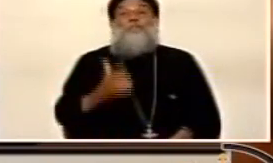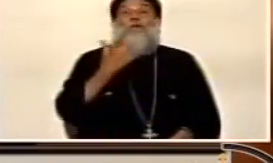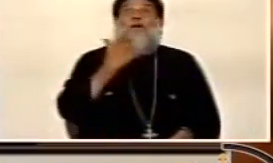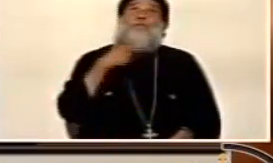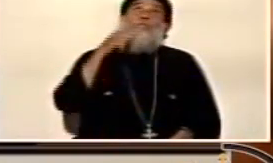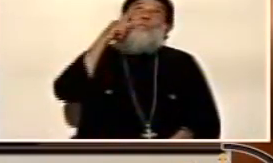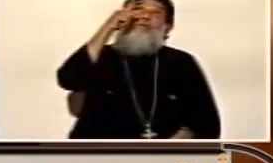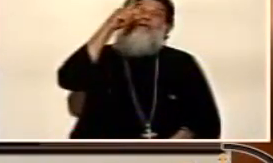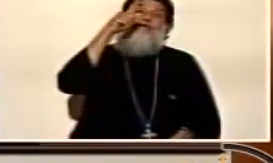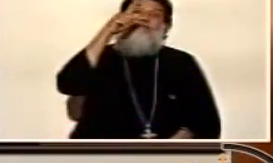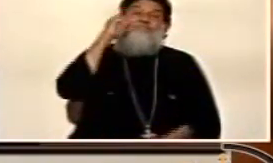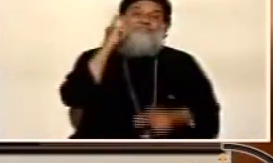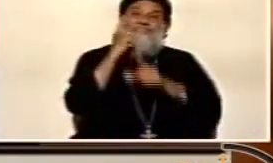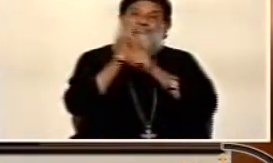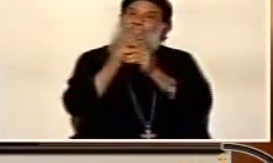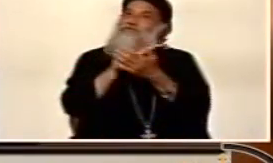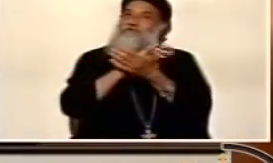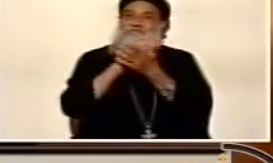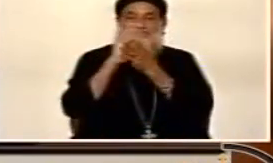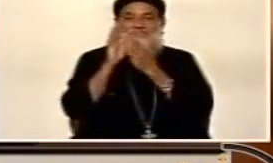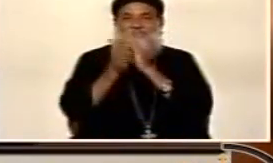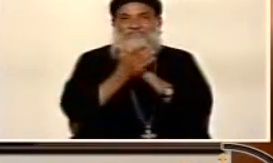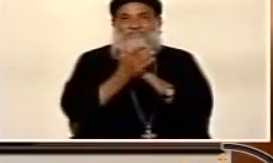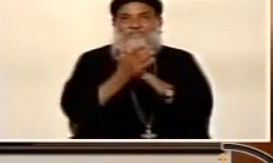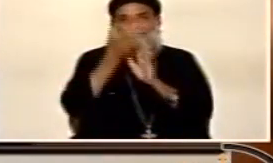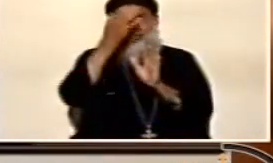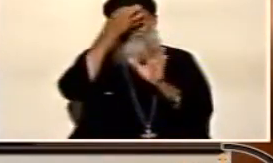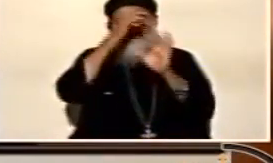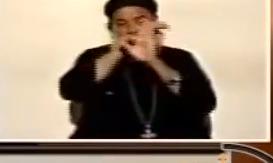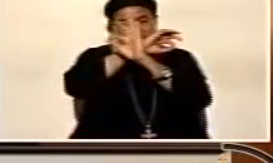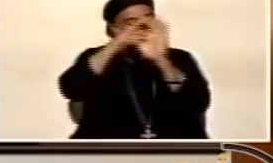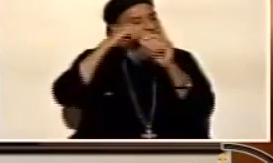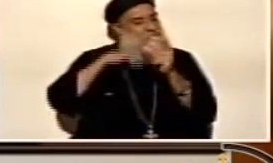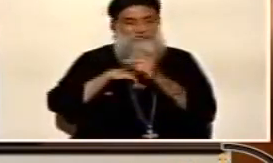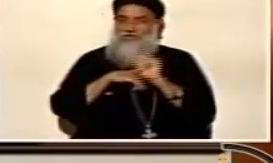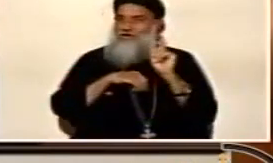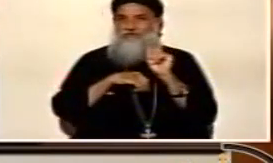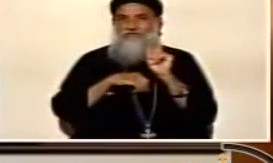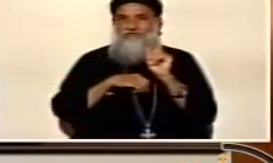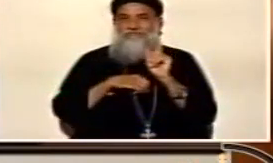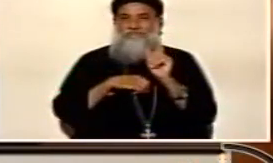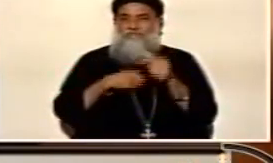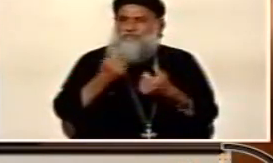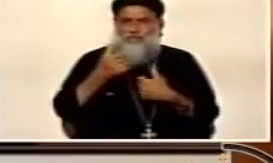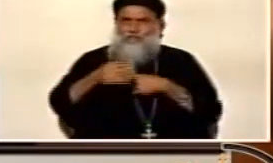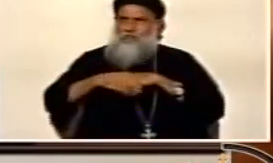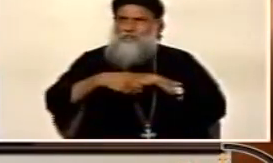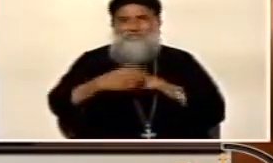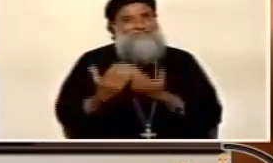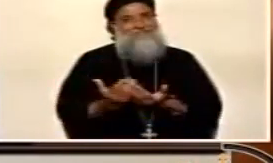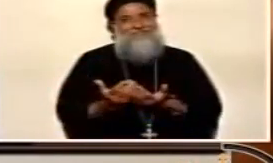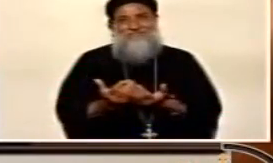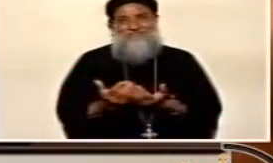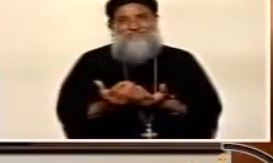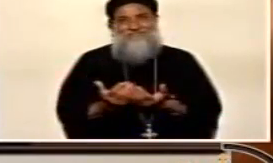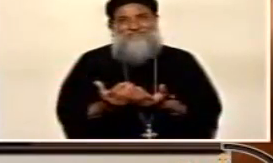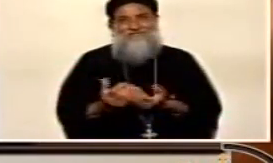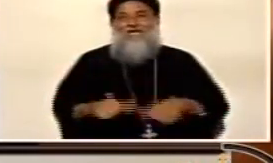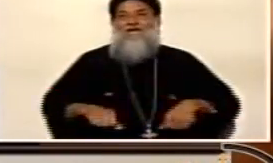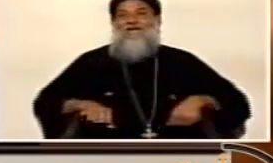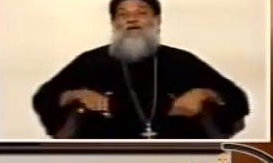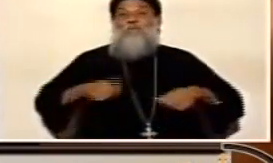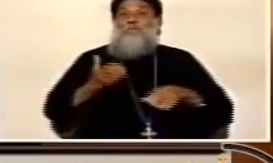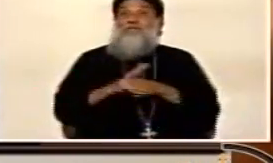المحبه دون مقابل، في الشفاء للمرضى دون مقابل، في إحياء